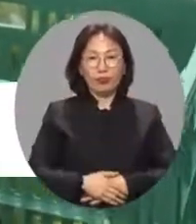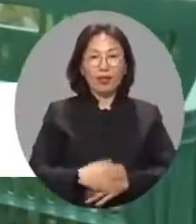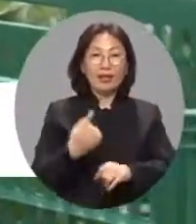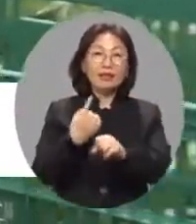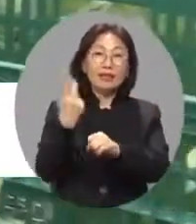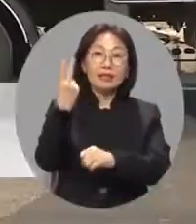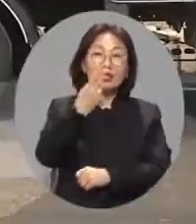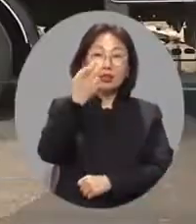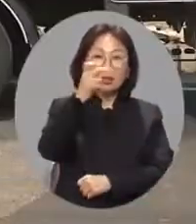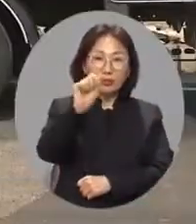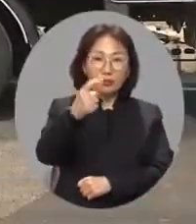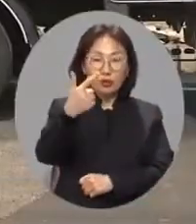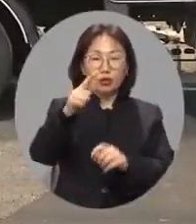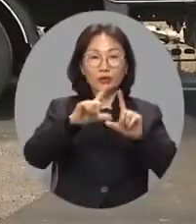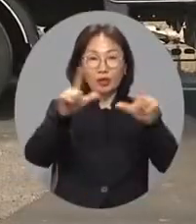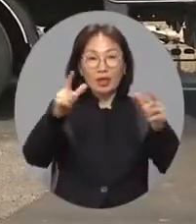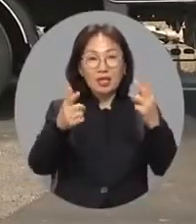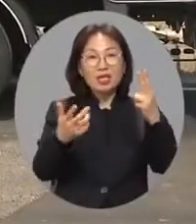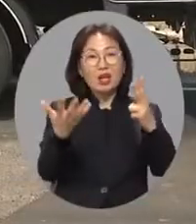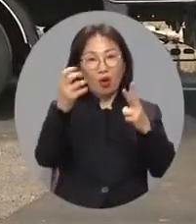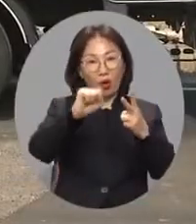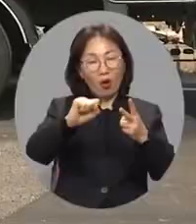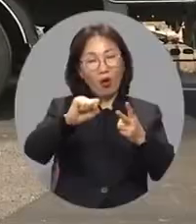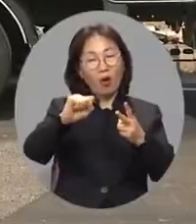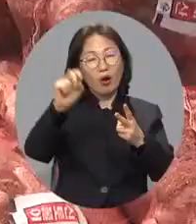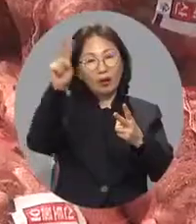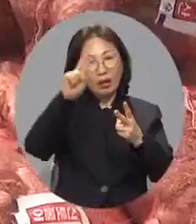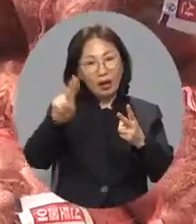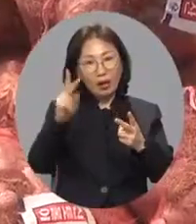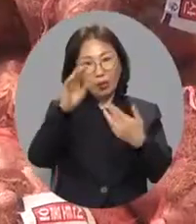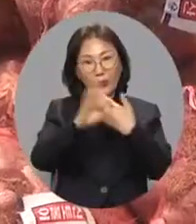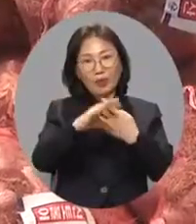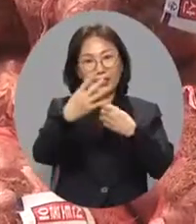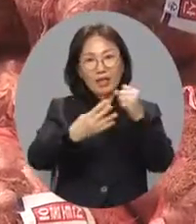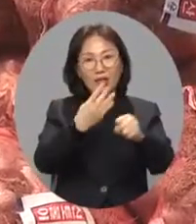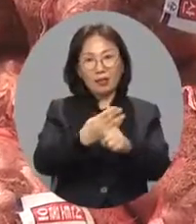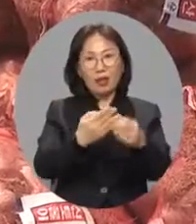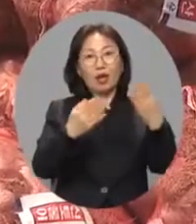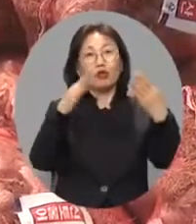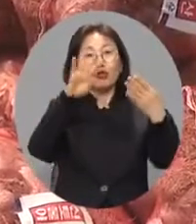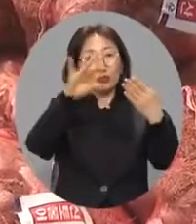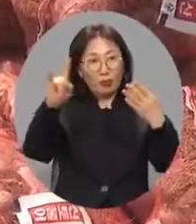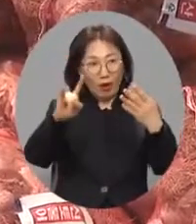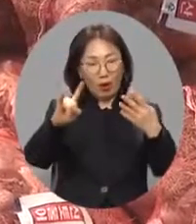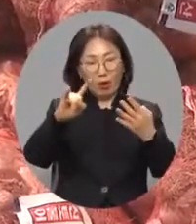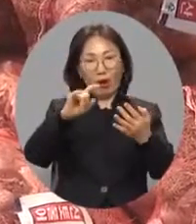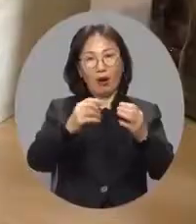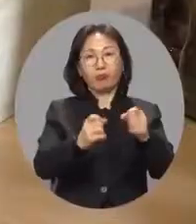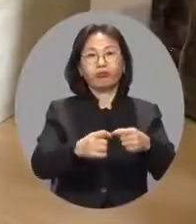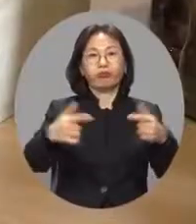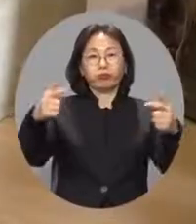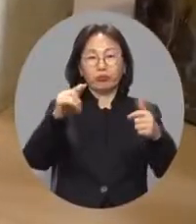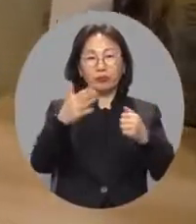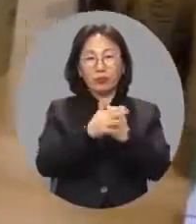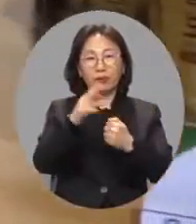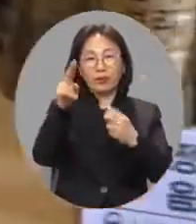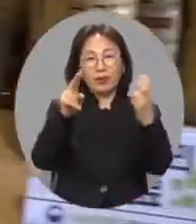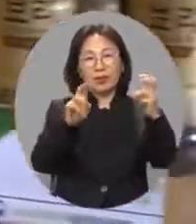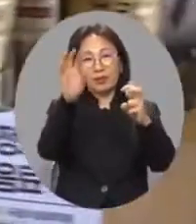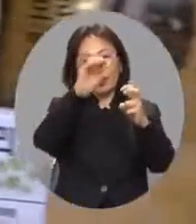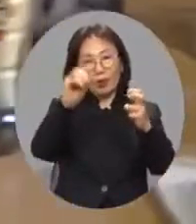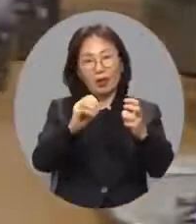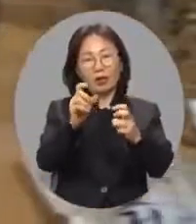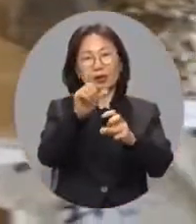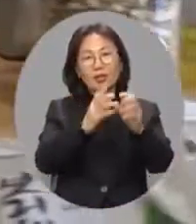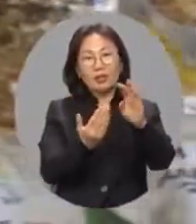지난 2016년 2억 달러의 수출 이래 4년 만에 2배의 성장세를 올렸습니다. 전라북도는 각각 20% 이상